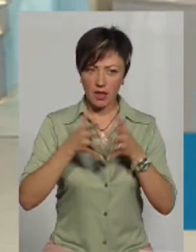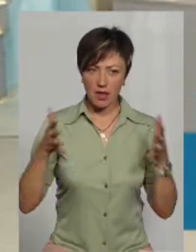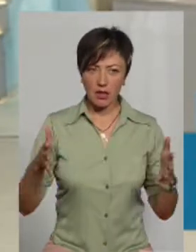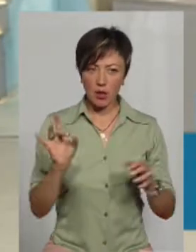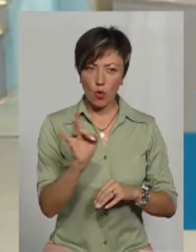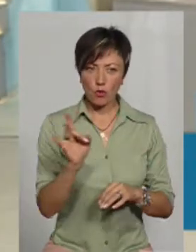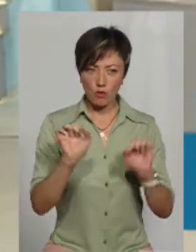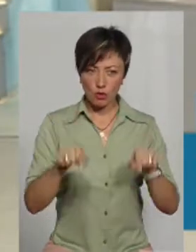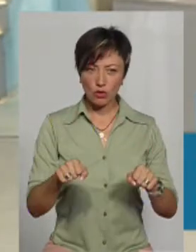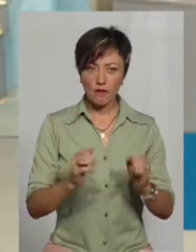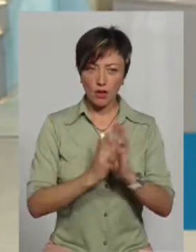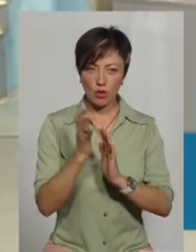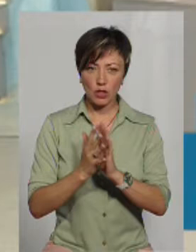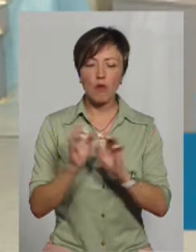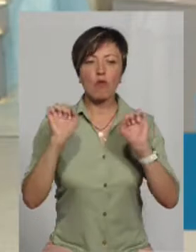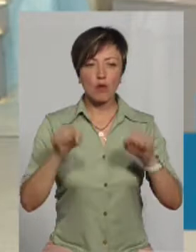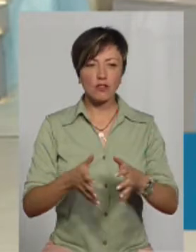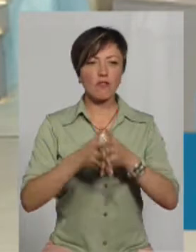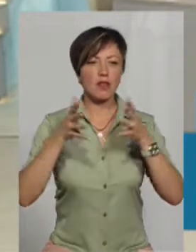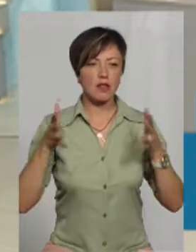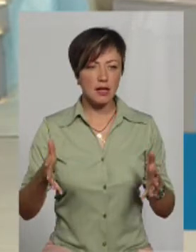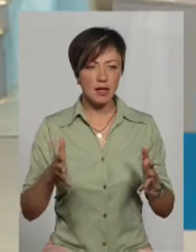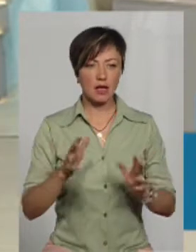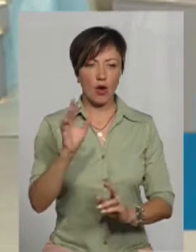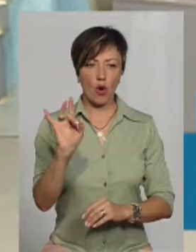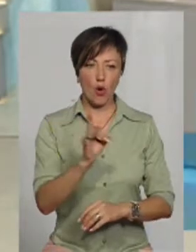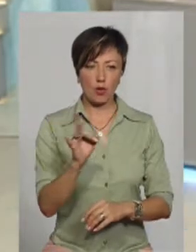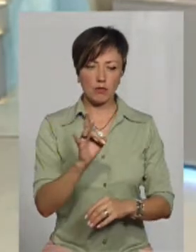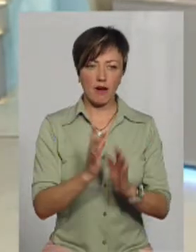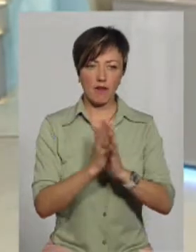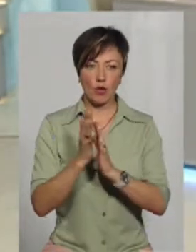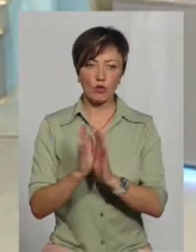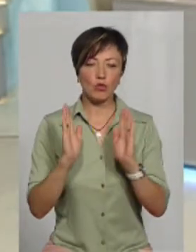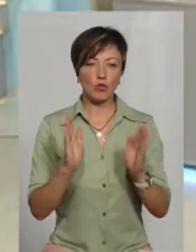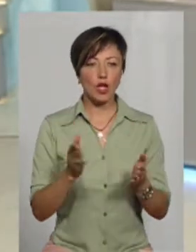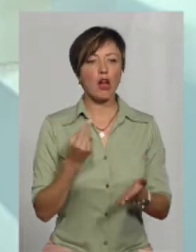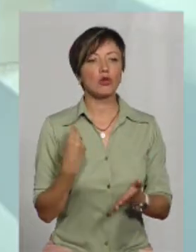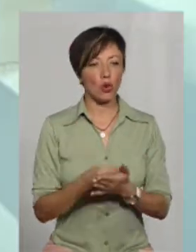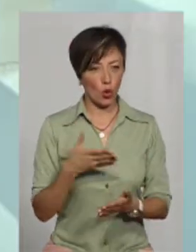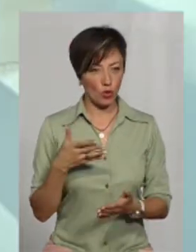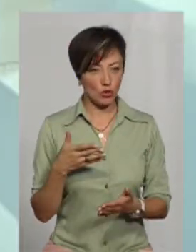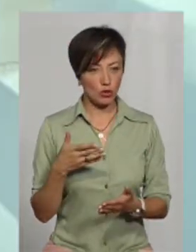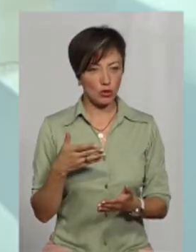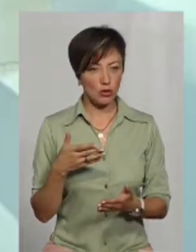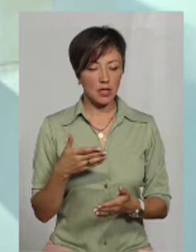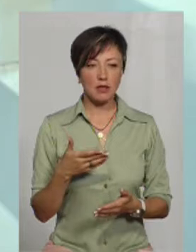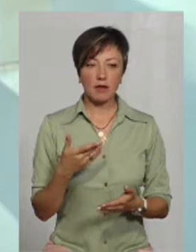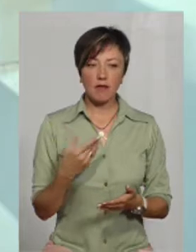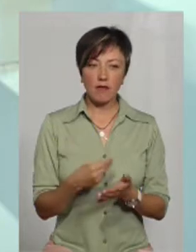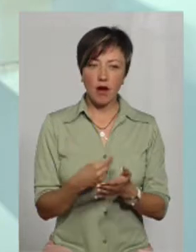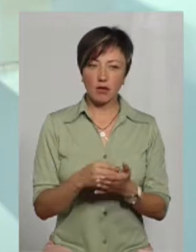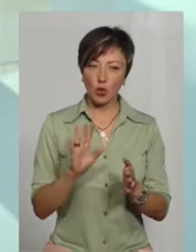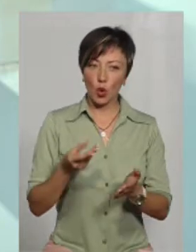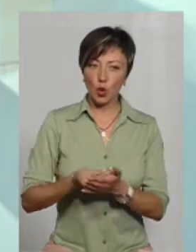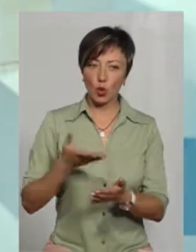масштабах можуть? Можуть і в промислових масштабах. Воно буде дорожче. Собівартість його